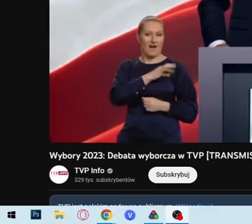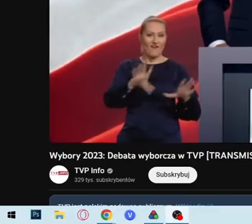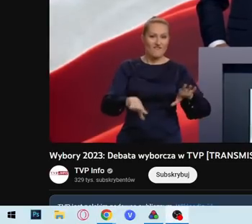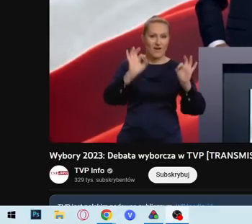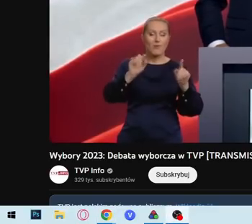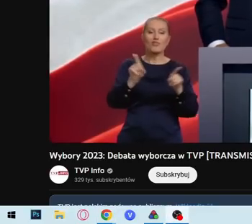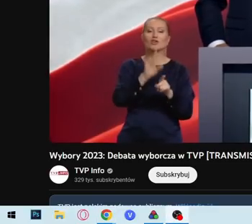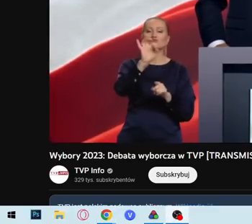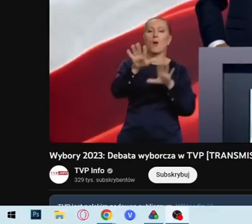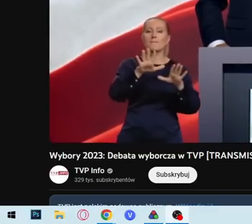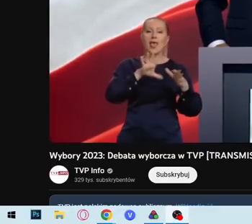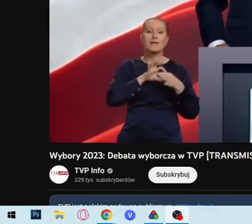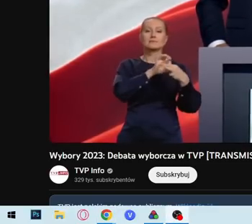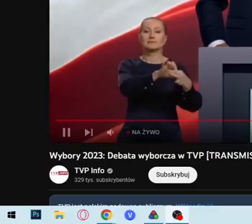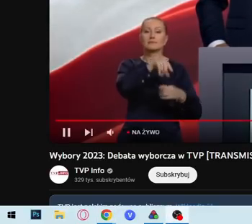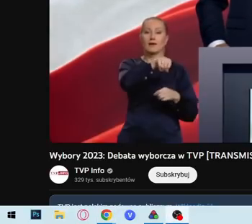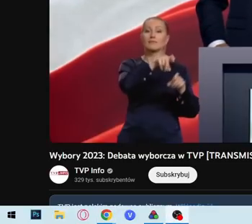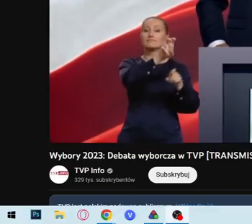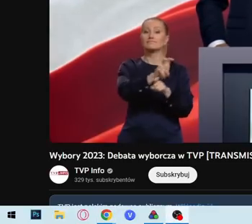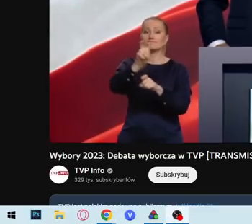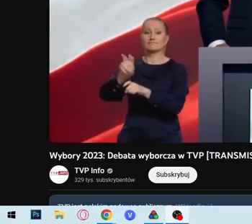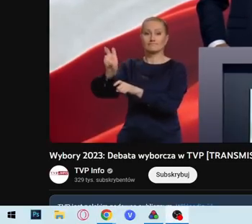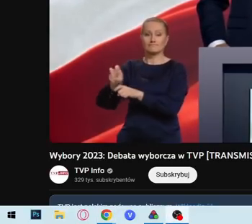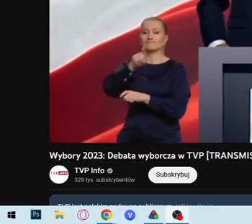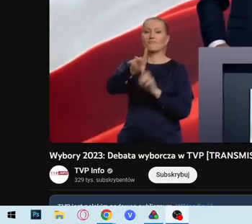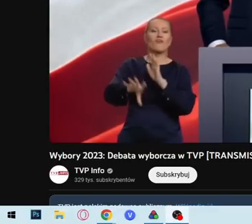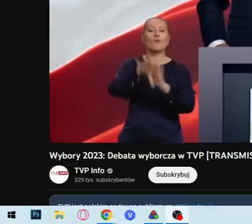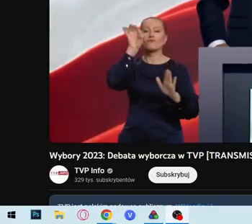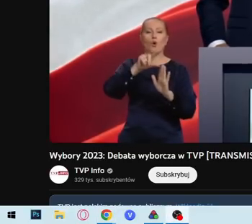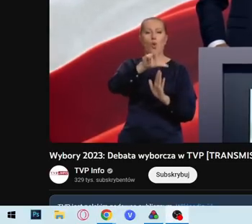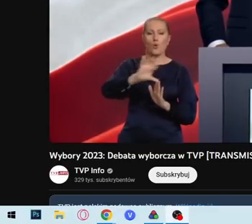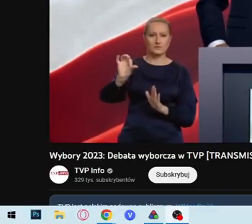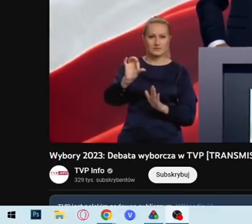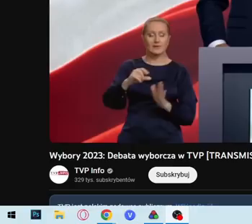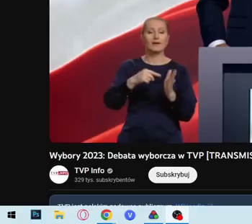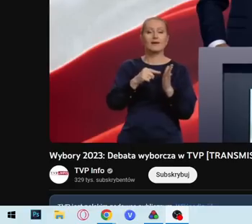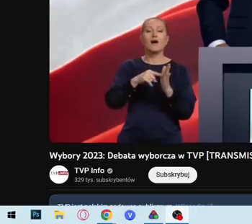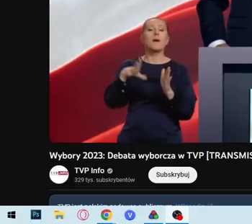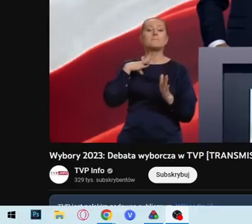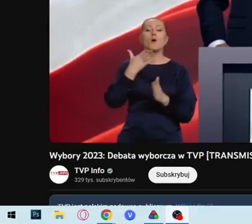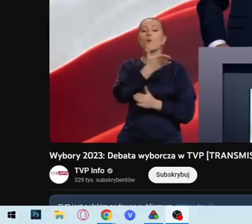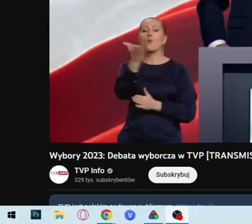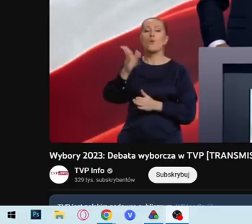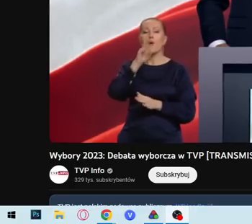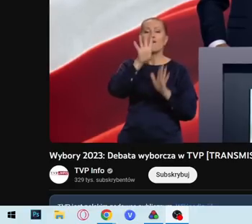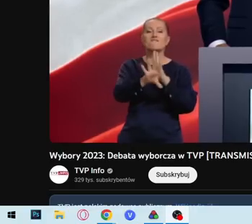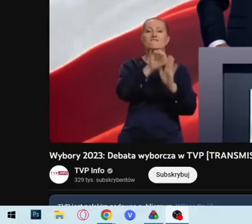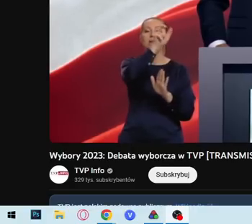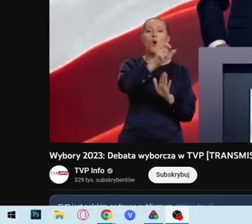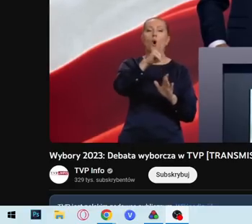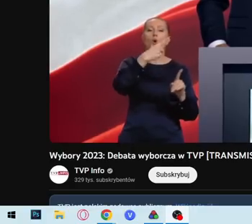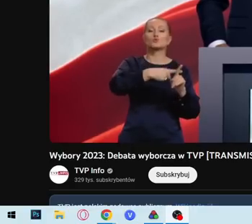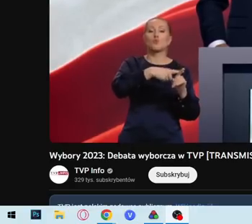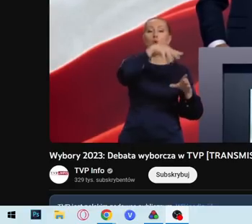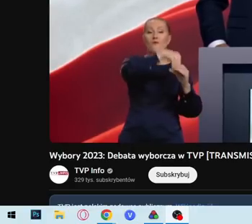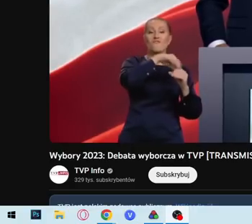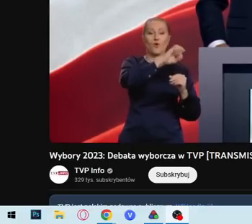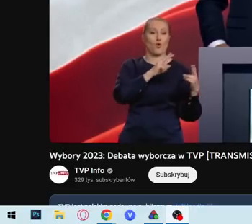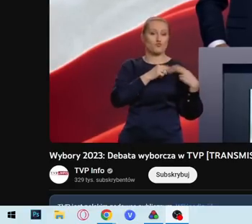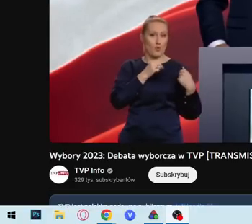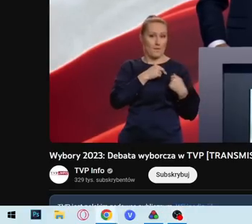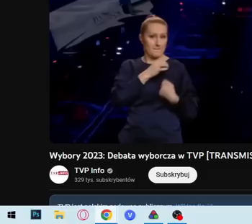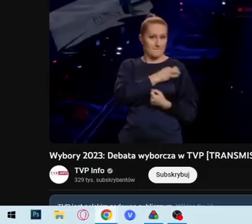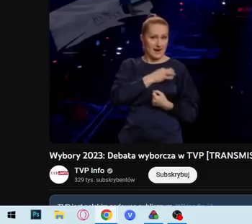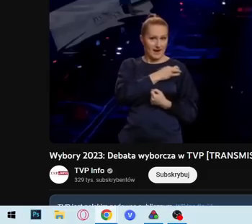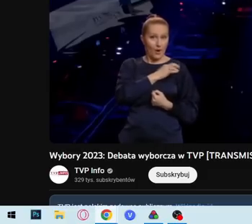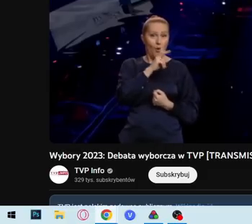of P, bo jednak nie uznali rekordu. Wzięli w nim udział wskazani. Zaraz powiem, o co chodzi. Ale się zdenerwowałem.